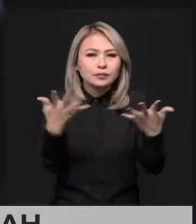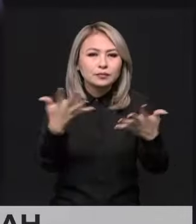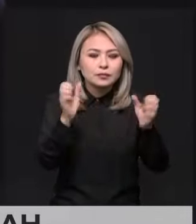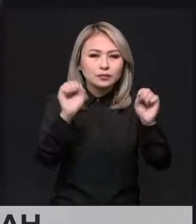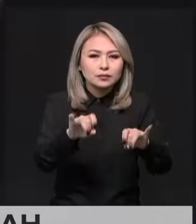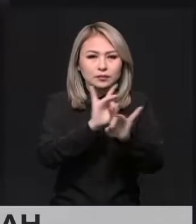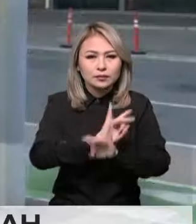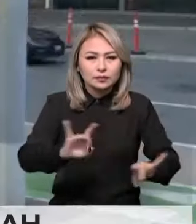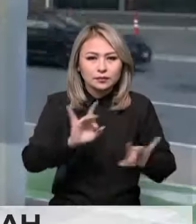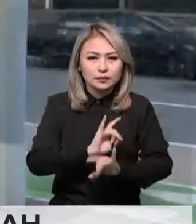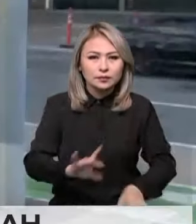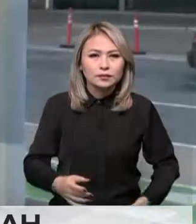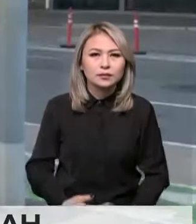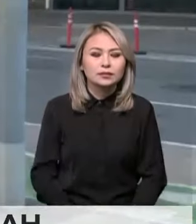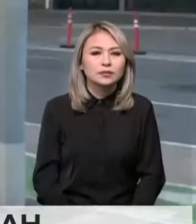айтып берді.